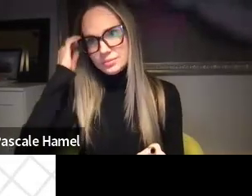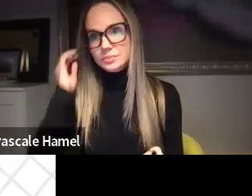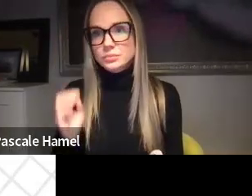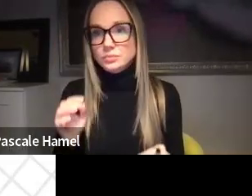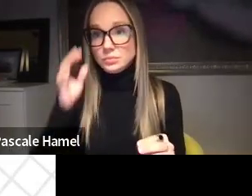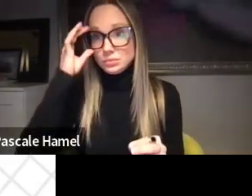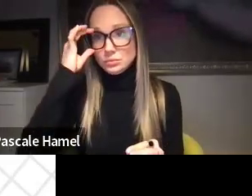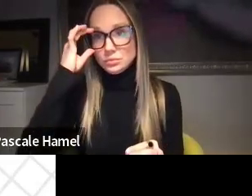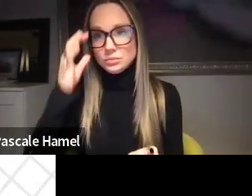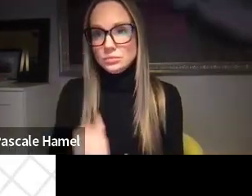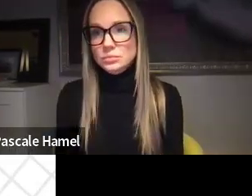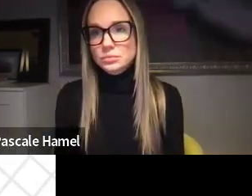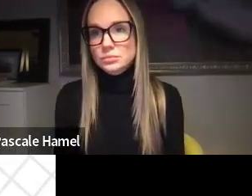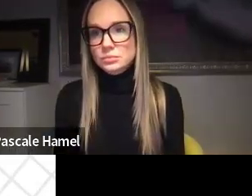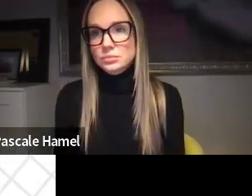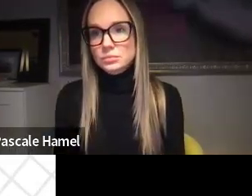OK?